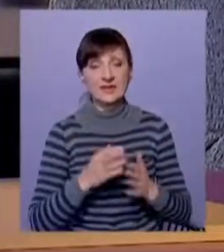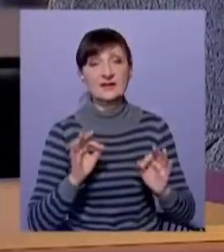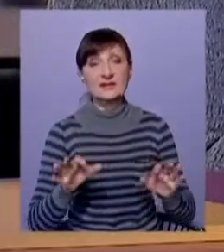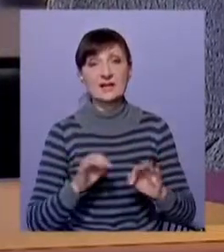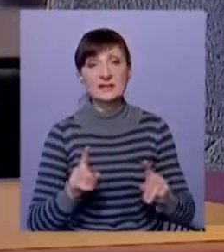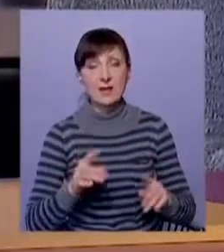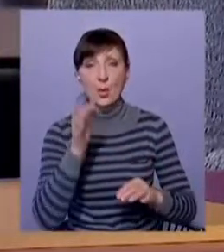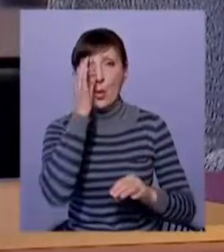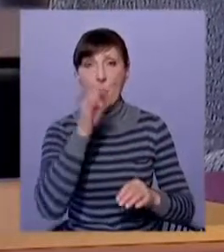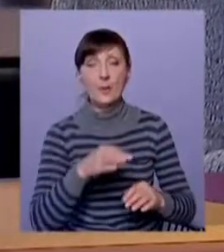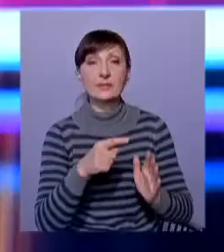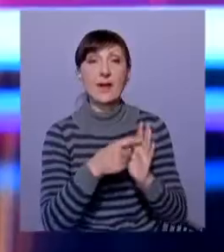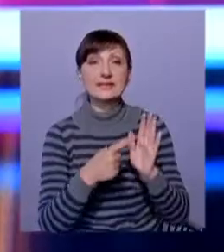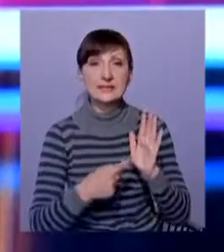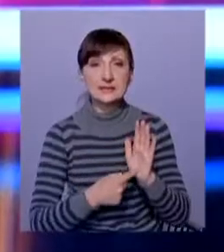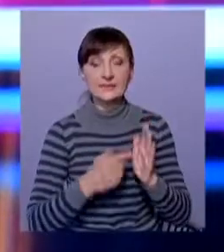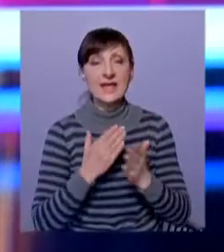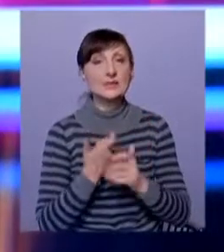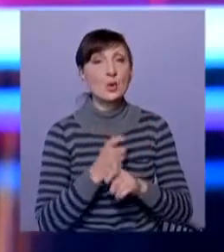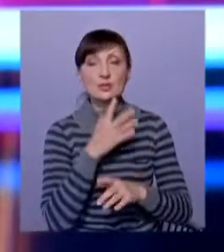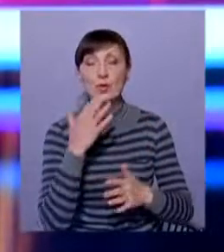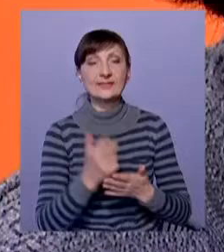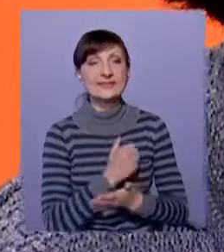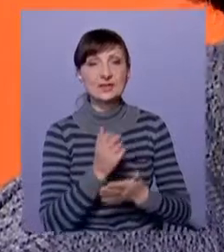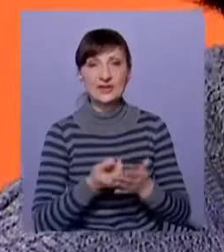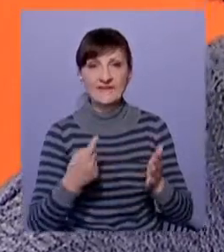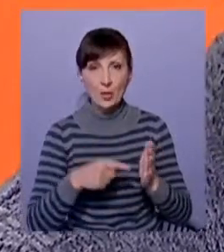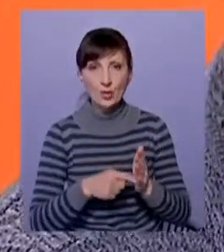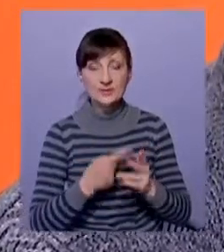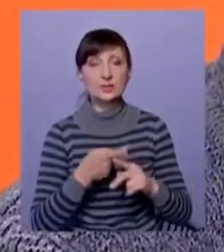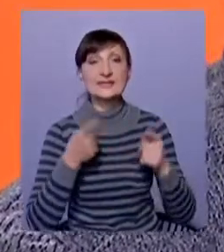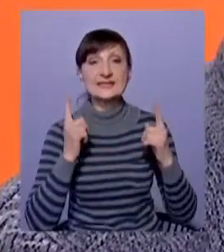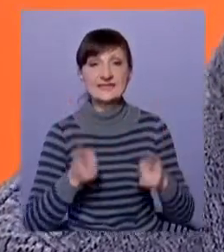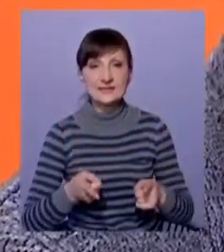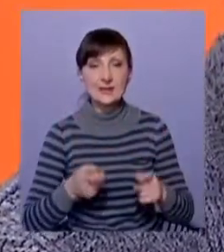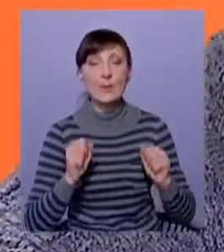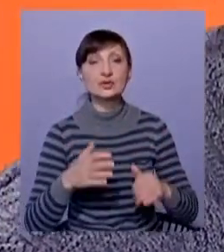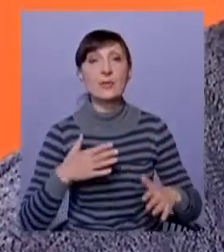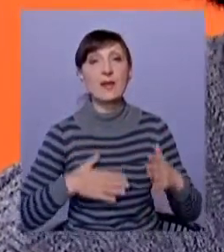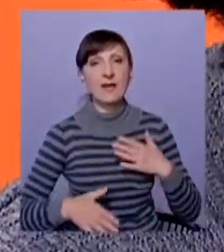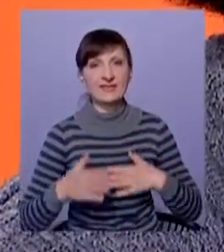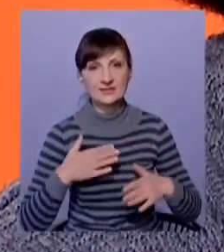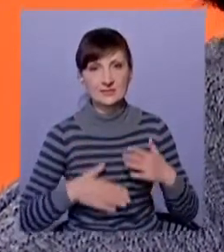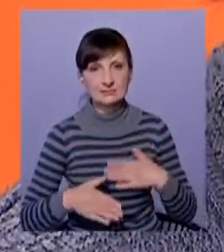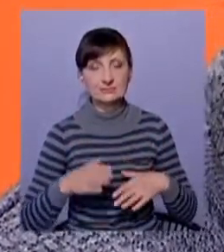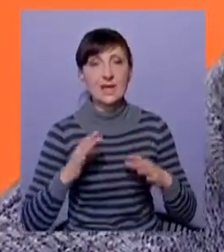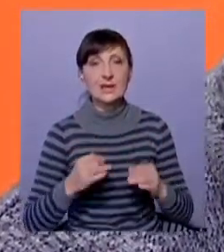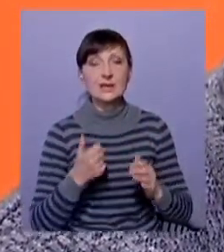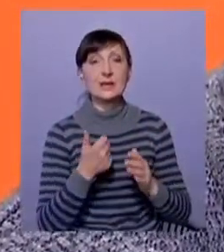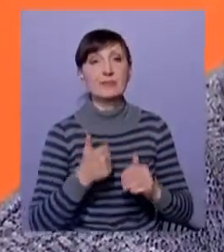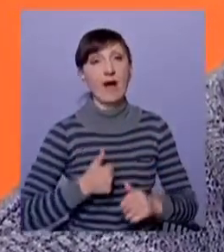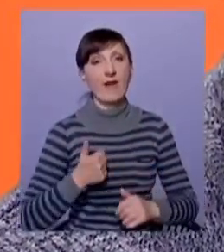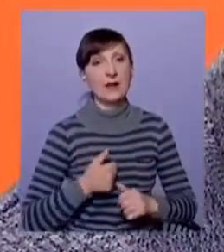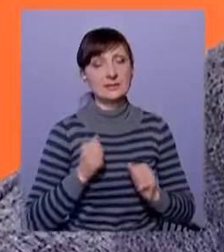опытом. И у нас есть очень много достижений в городе, которыми действительно можно порадоваться и похвалиться